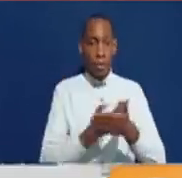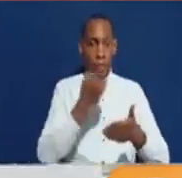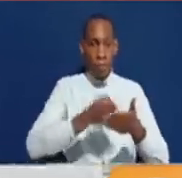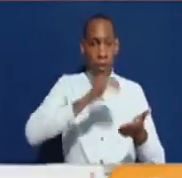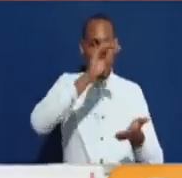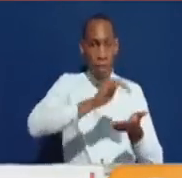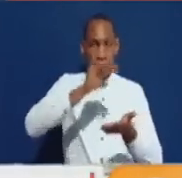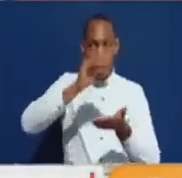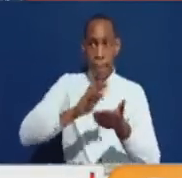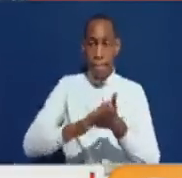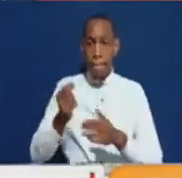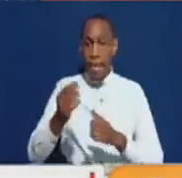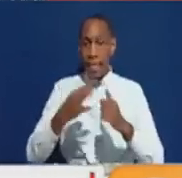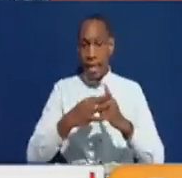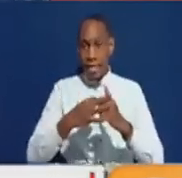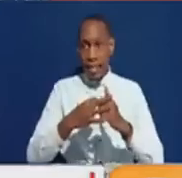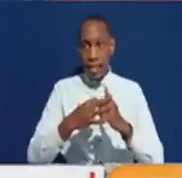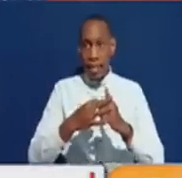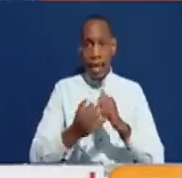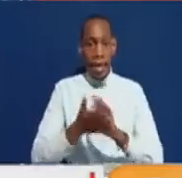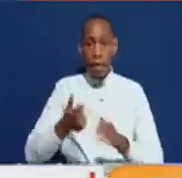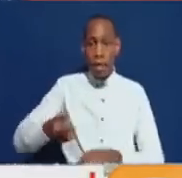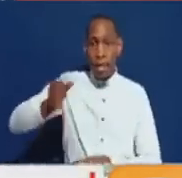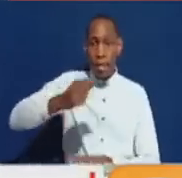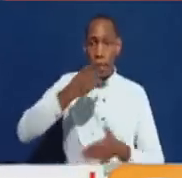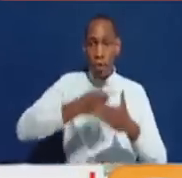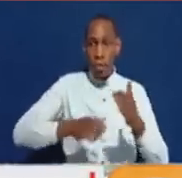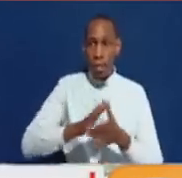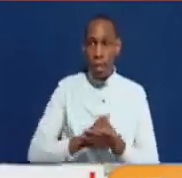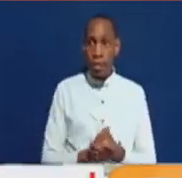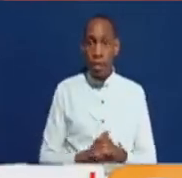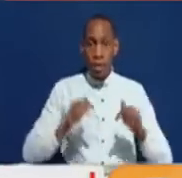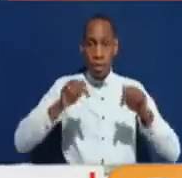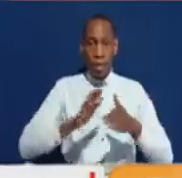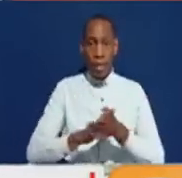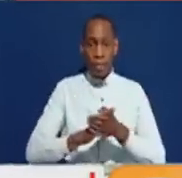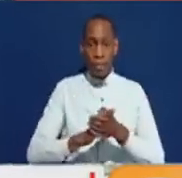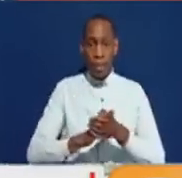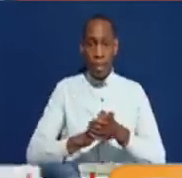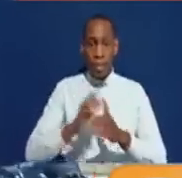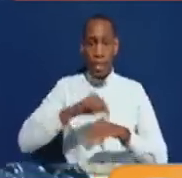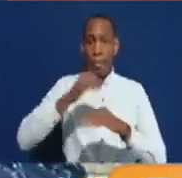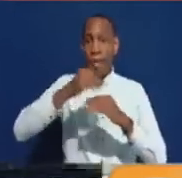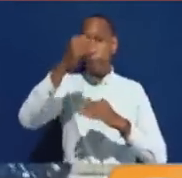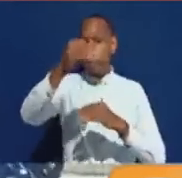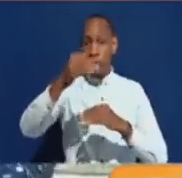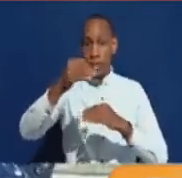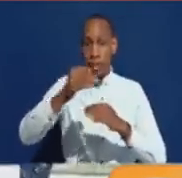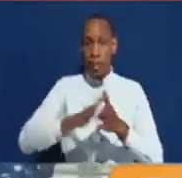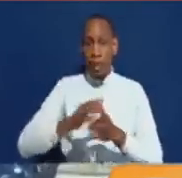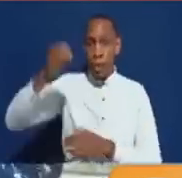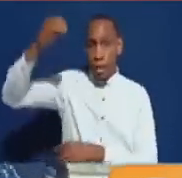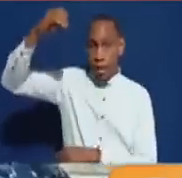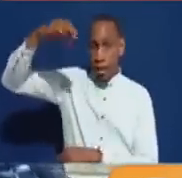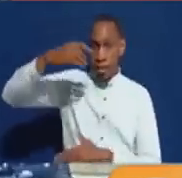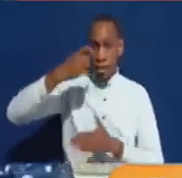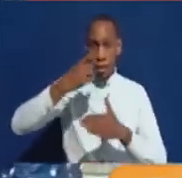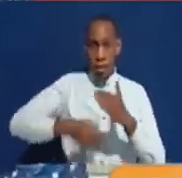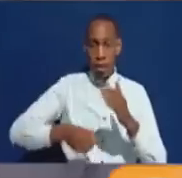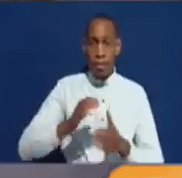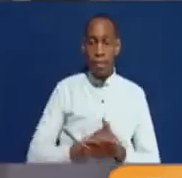in August. There will be no additional charges today or going into the future on electricity